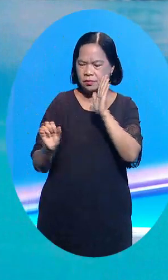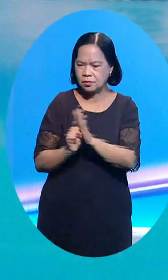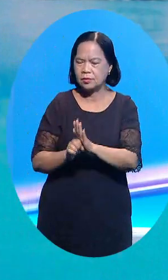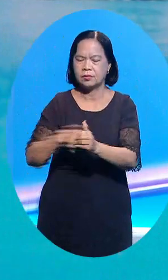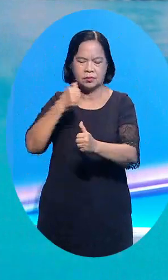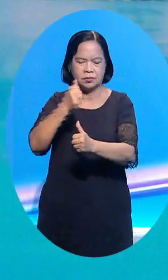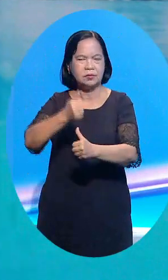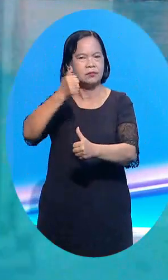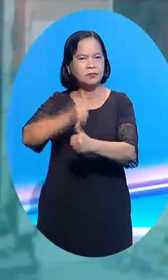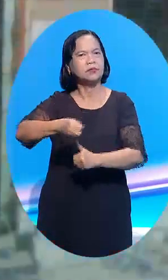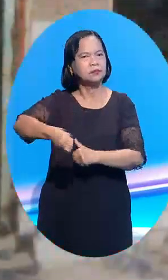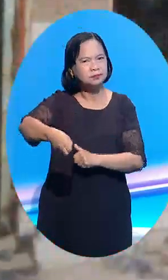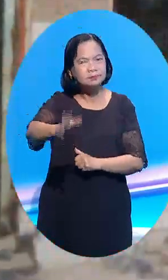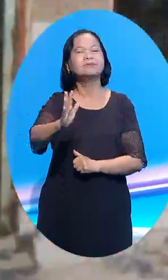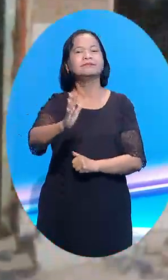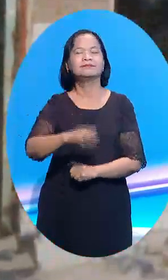chính phủ.